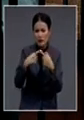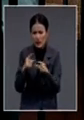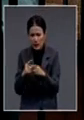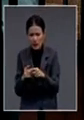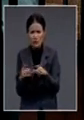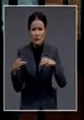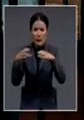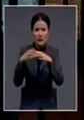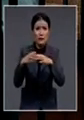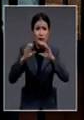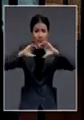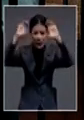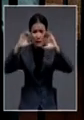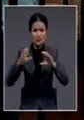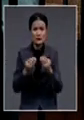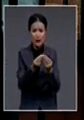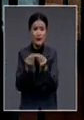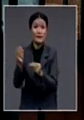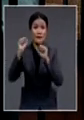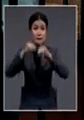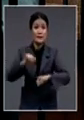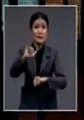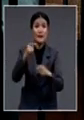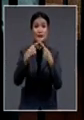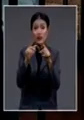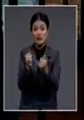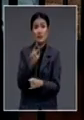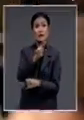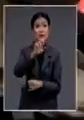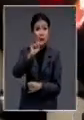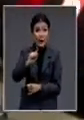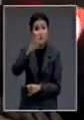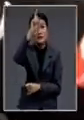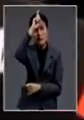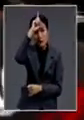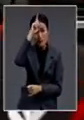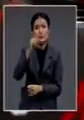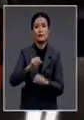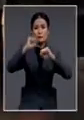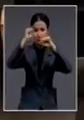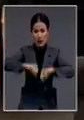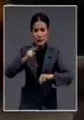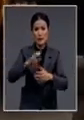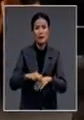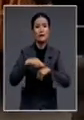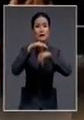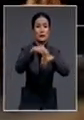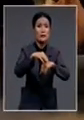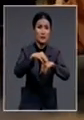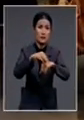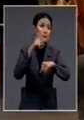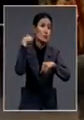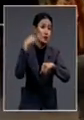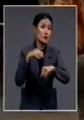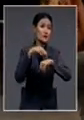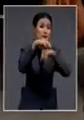แตกยังไม่มีพรรคเสียงที่เป็นเสียงข้างมากแต่ล่าสุดเนี่ยรัฐสภาเยอรมนีได้ลงมติเรื่องนางอังเคลาเมอร์เคิลให้ดำรงตำแหน่งนาย